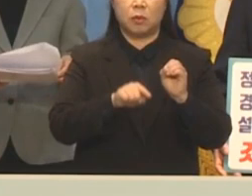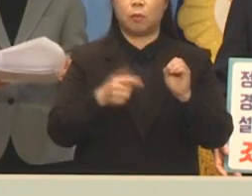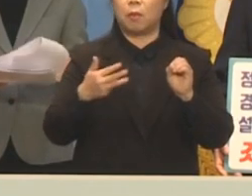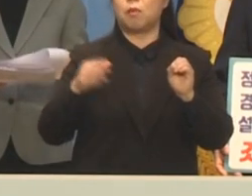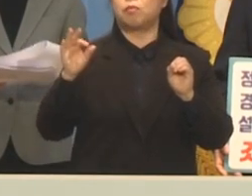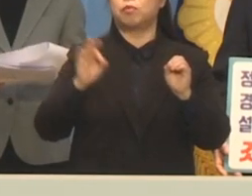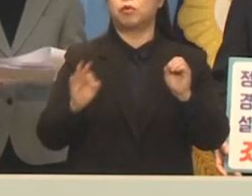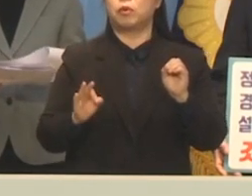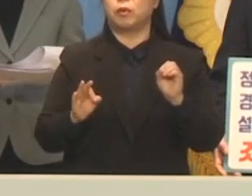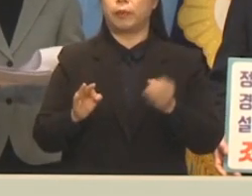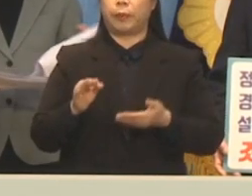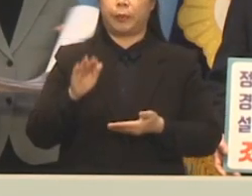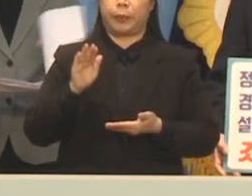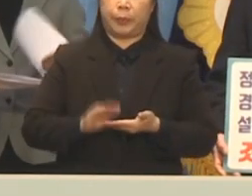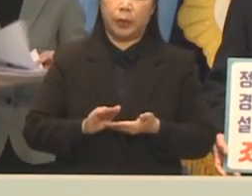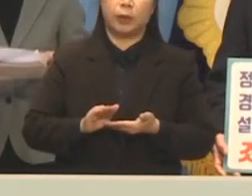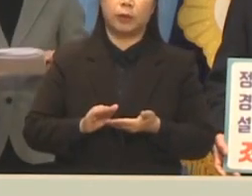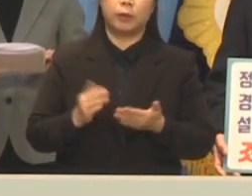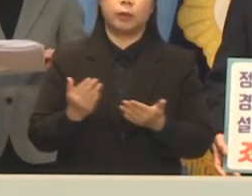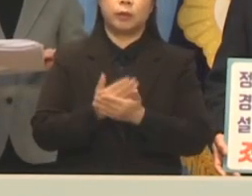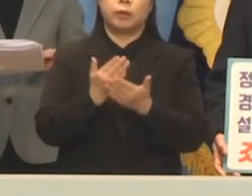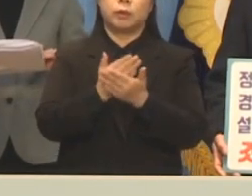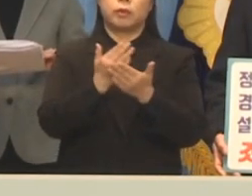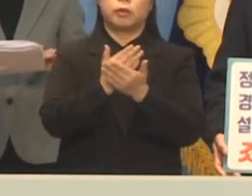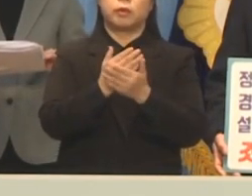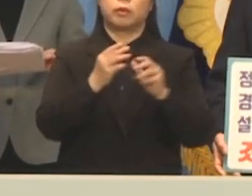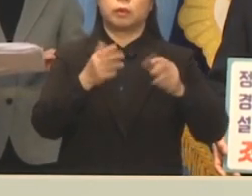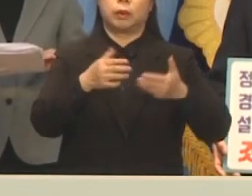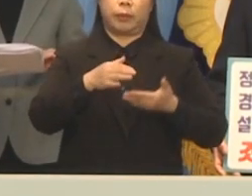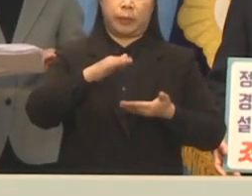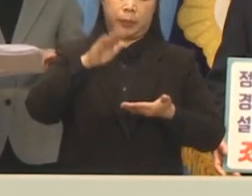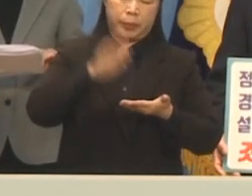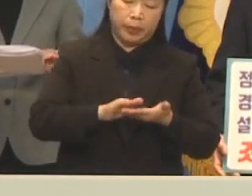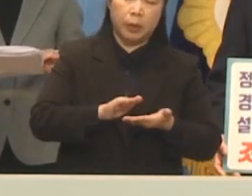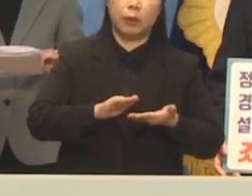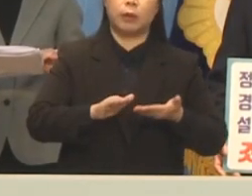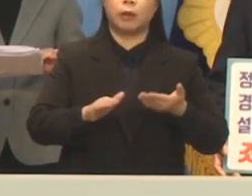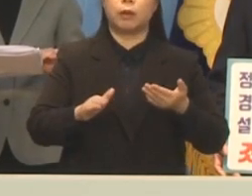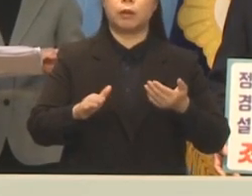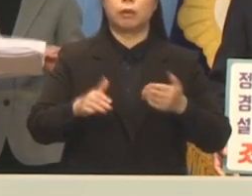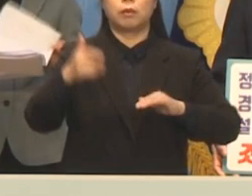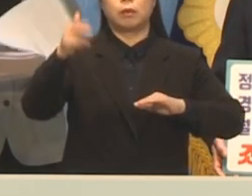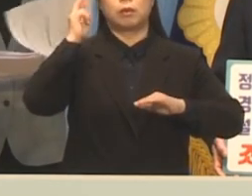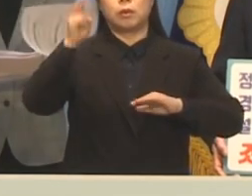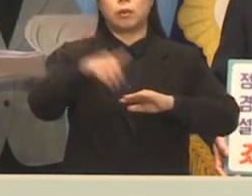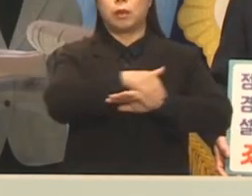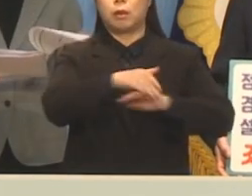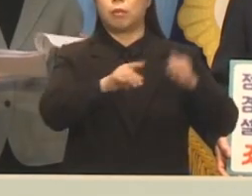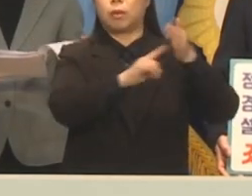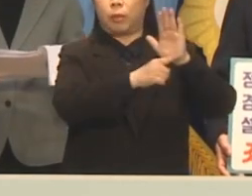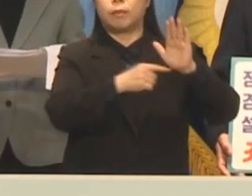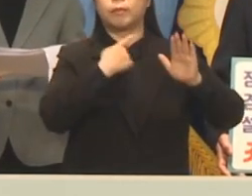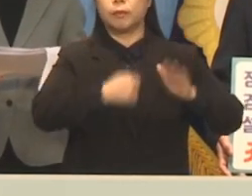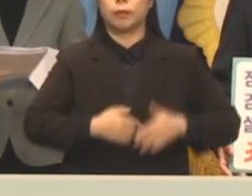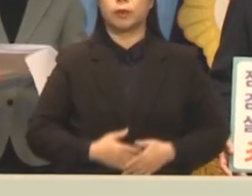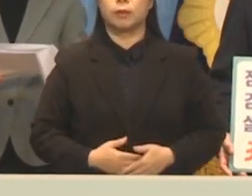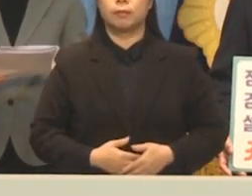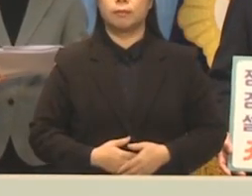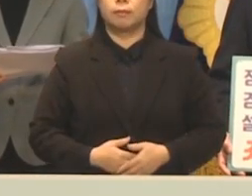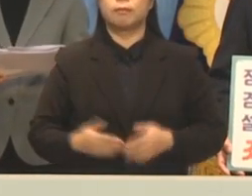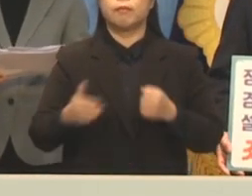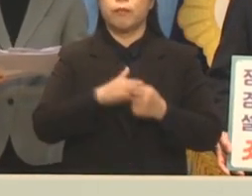0.8%라는 초유의 저성장 국가로 전락할 것으로 예상되어 있습니다.